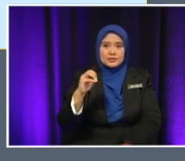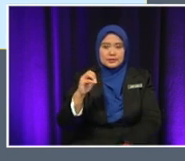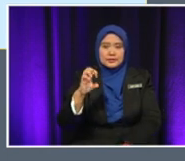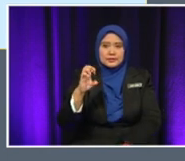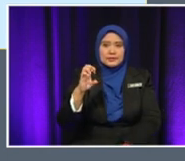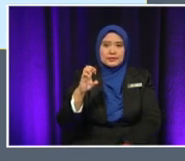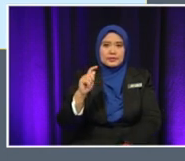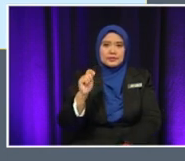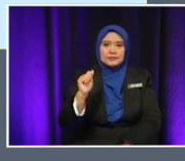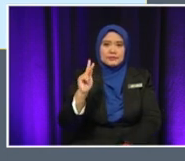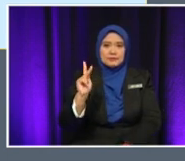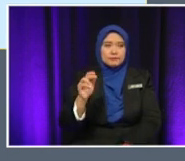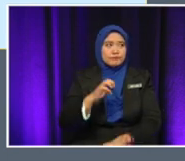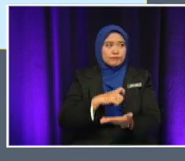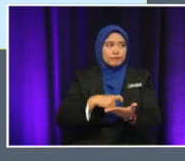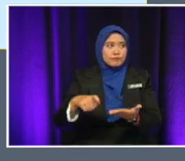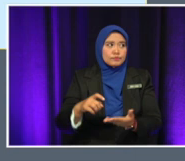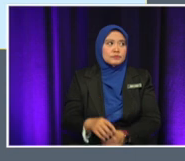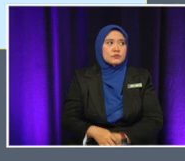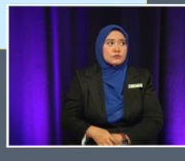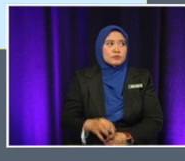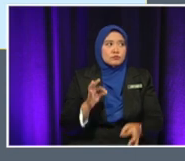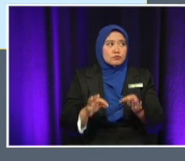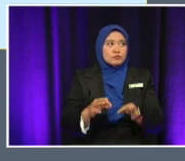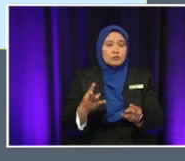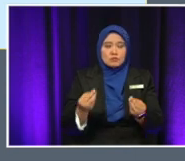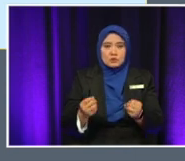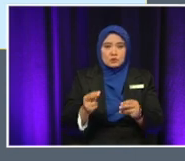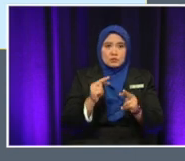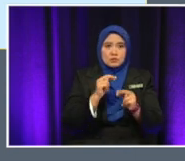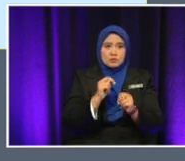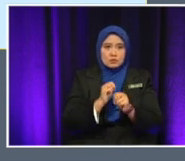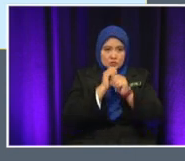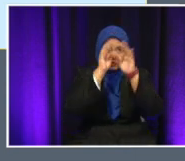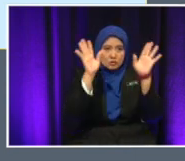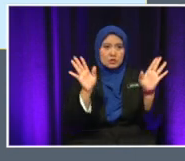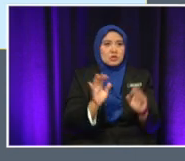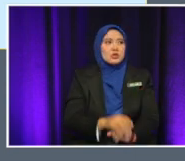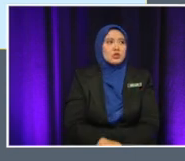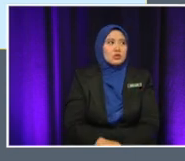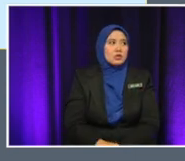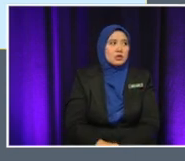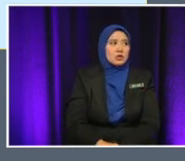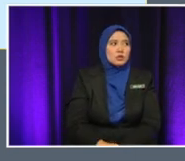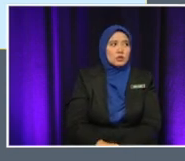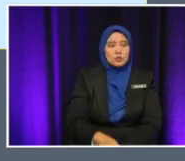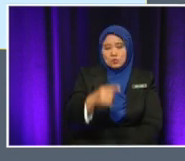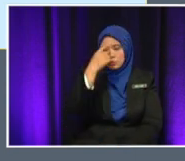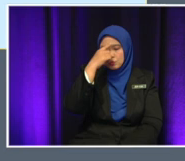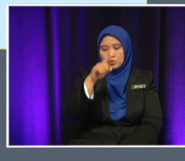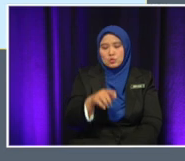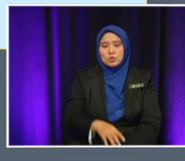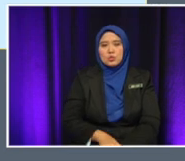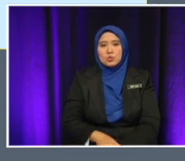kita pindahkan 13i itu gambar dua gelas ke dalam kita punya gantung